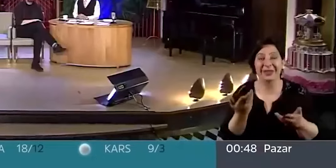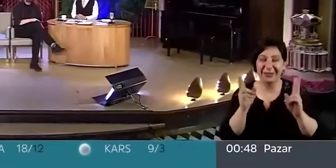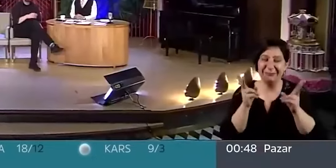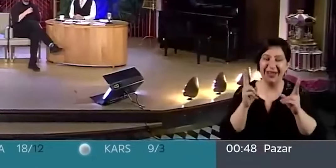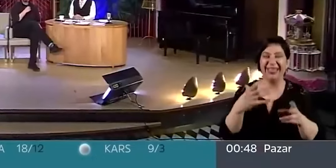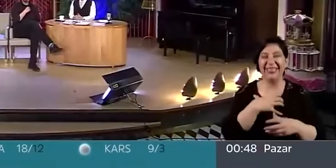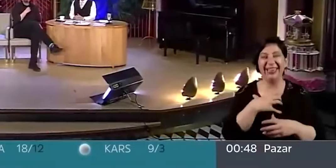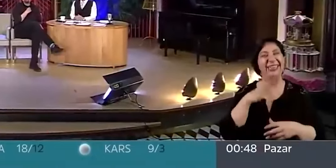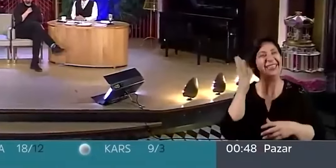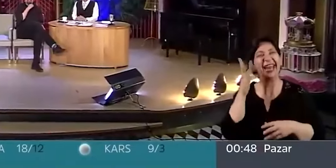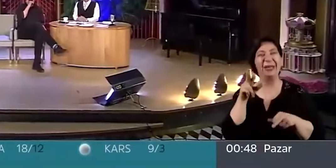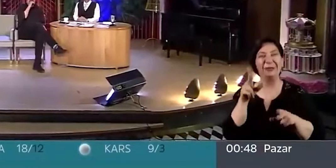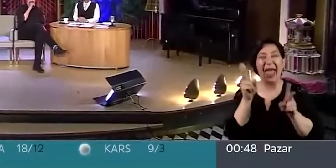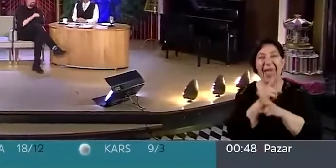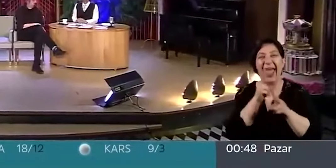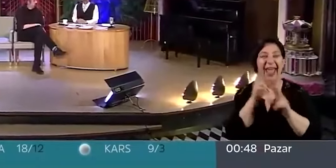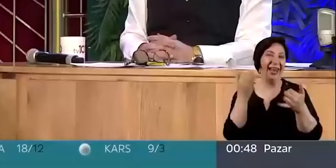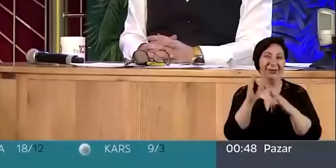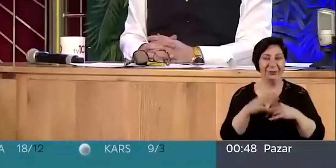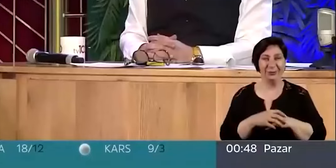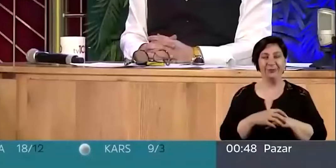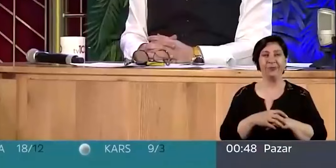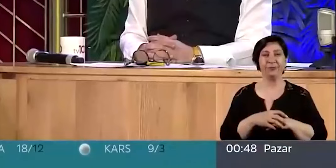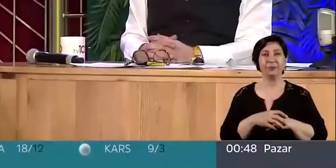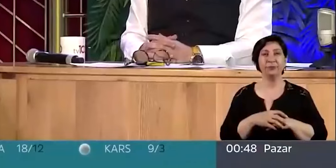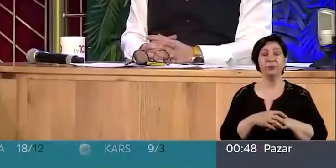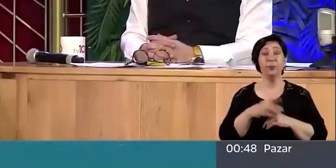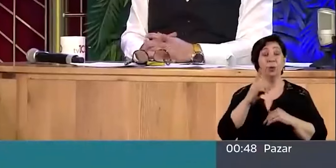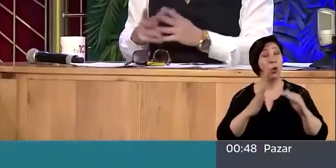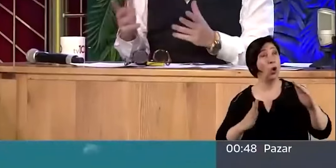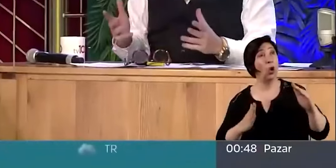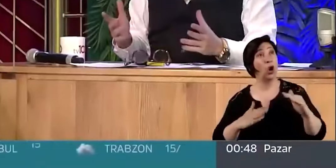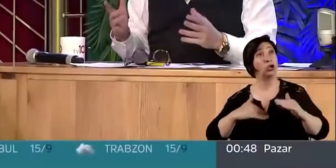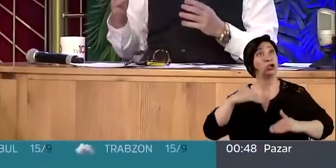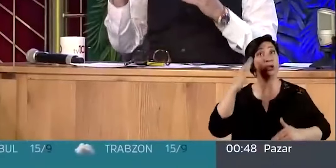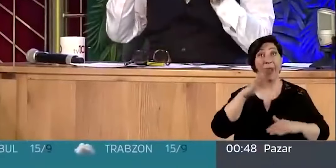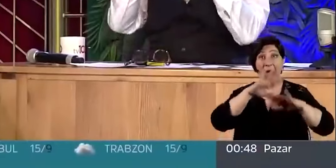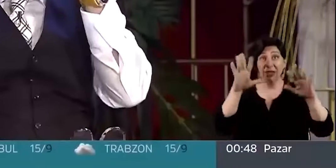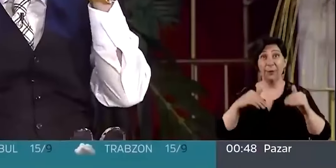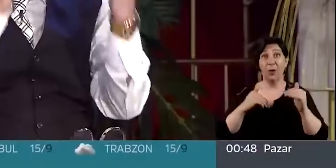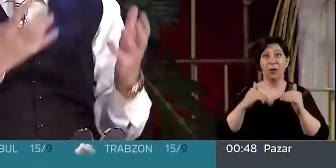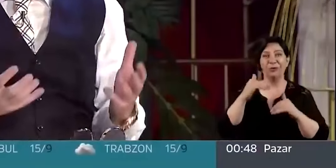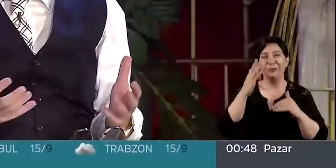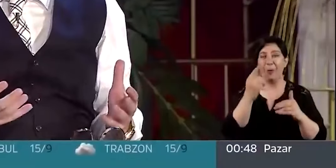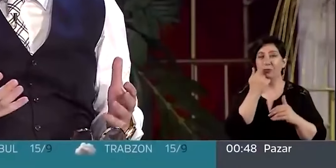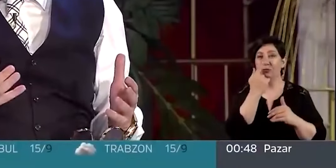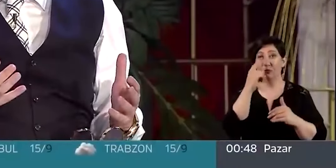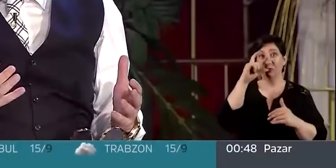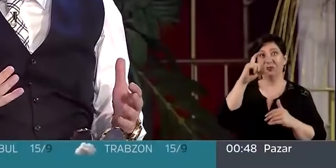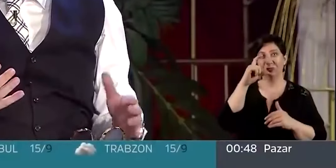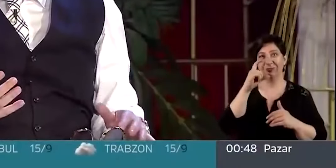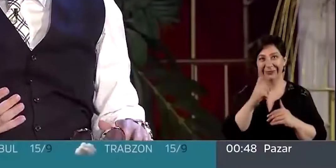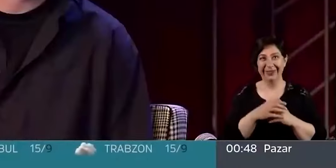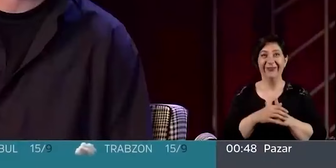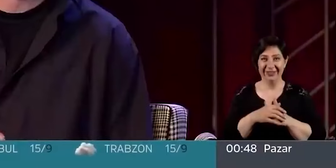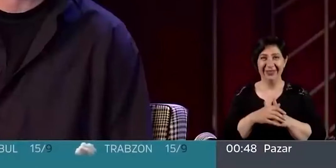Ha. Kendi kendimize deli gibi eğleniyoruz. Peki bu kocaman, her şeyin mi kocaman? Mesela burnun da kocaman.